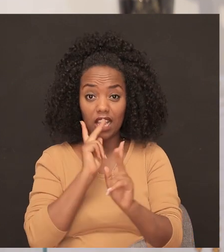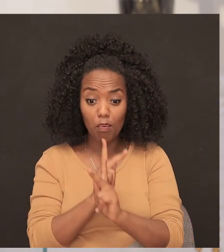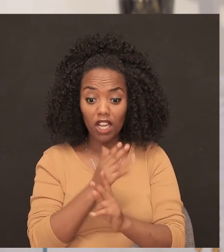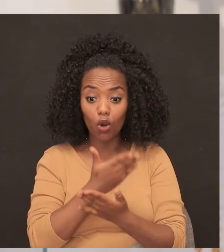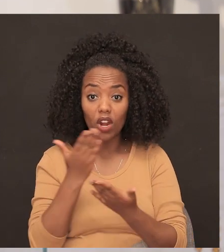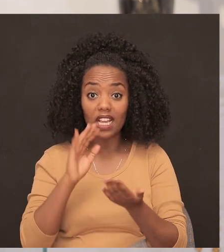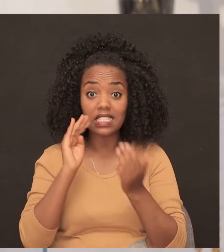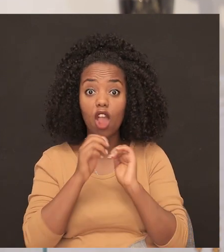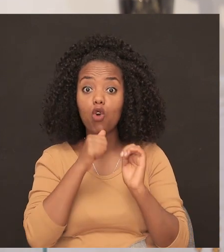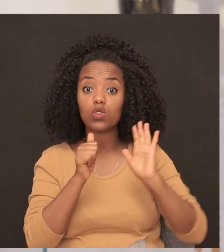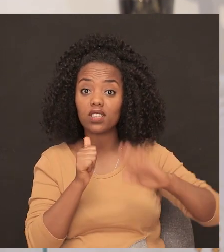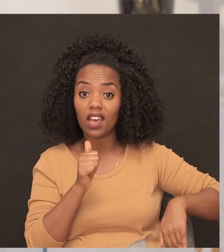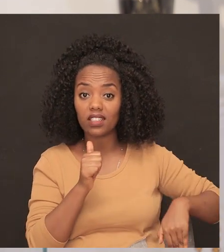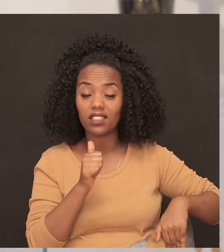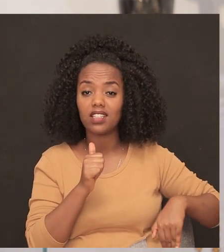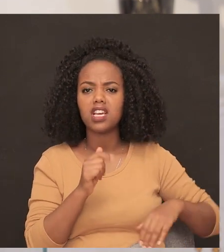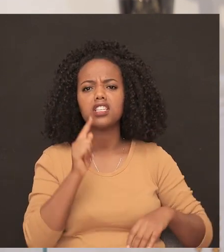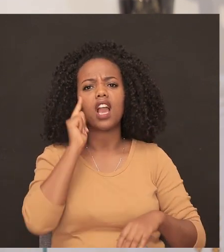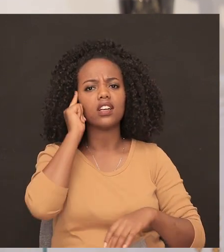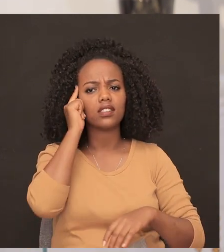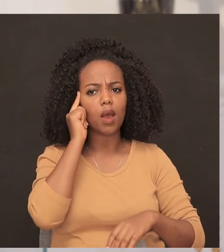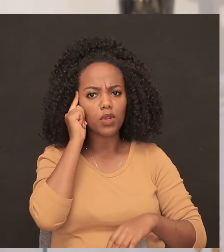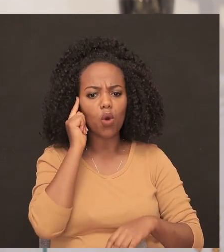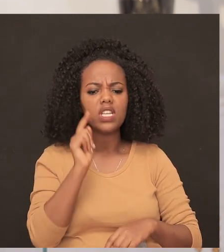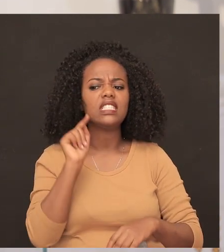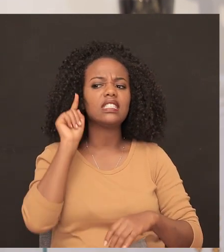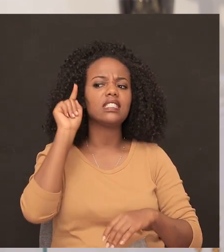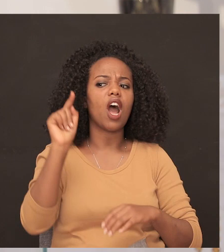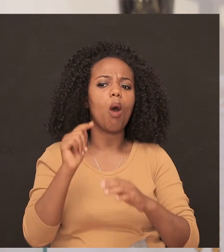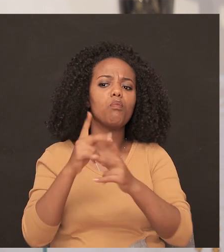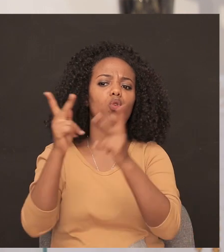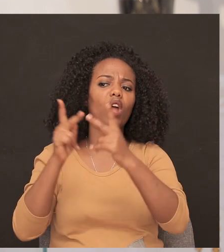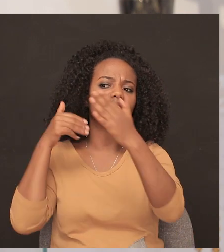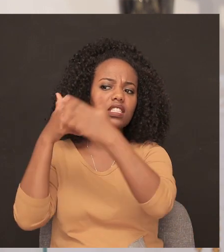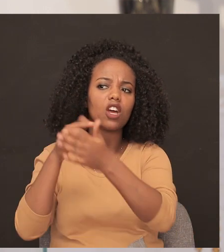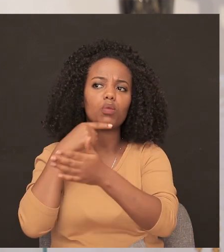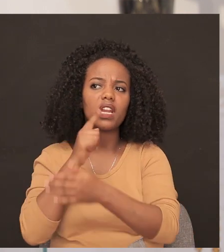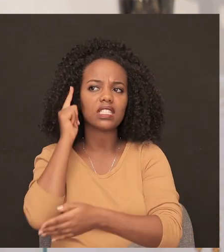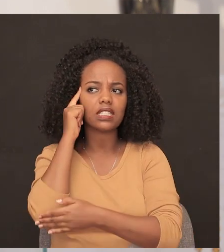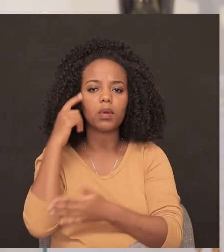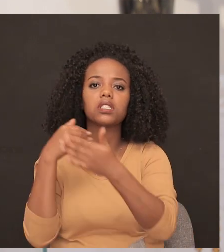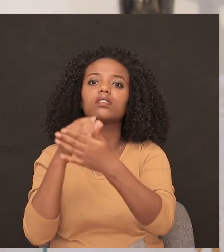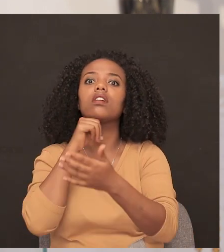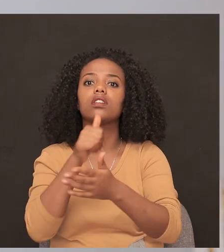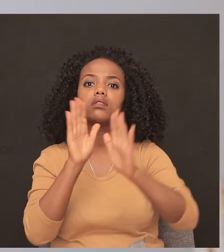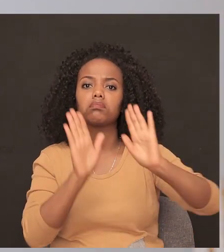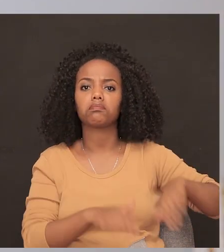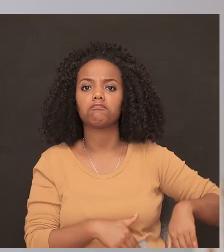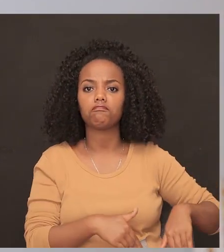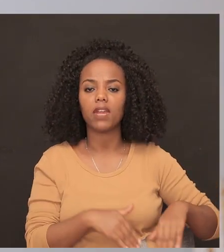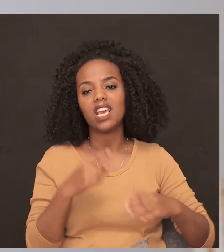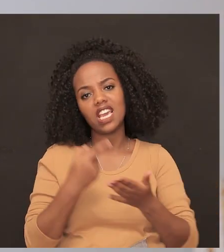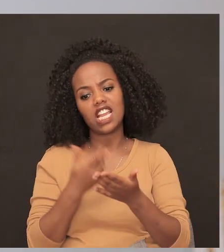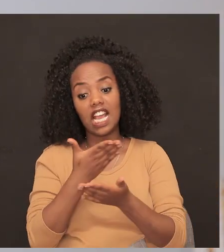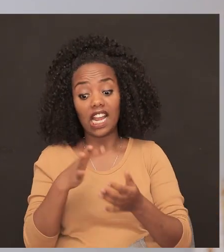ነገር ሳይሆን ሲቀር ያሰብነው እዚህ ቦታ ደርሳለሁ ብለን ሳንደርስ ብንቀር ይሄንን